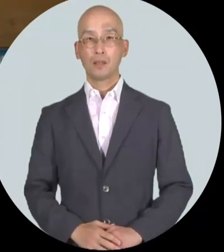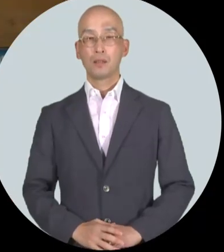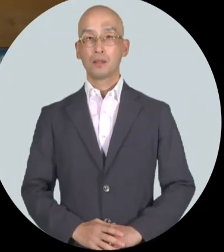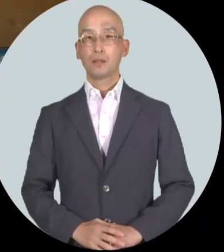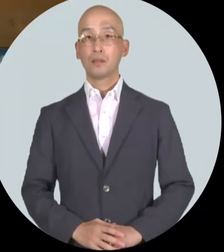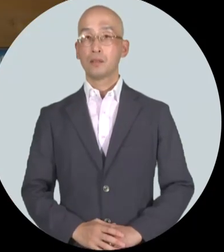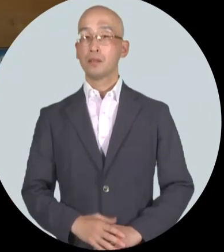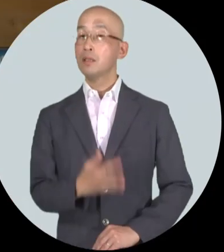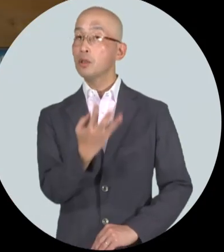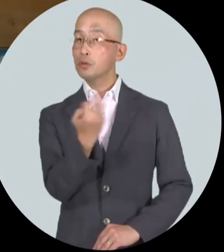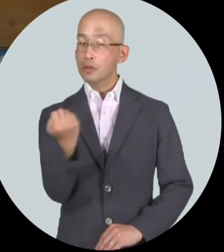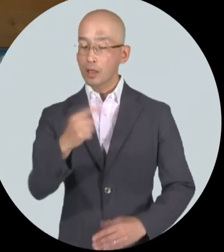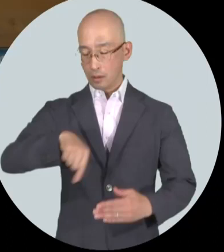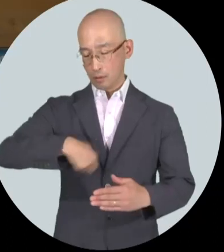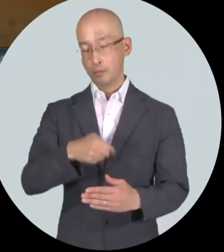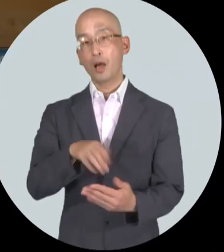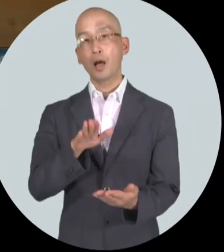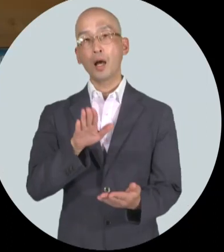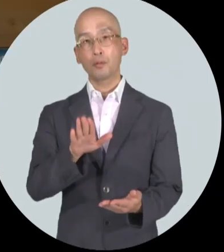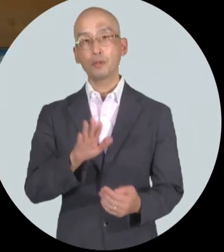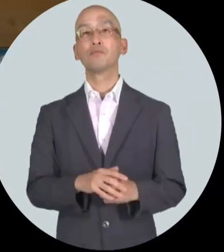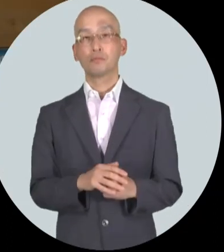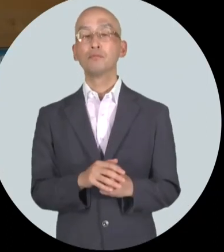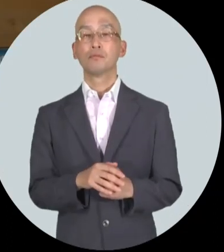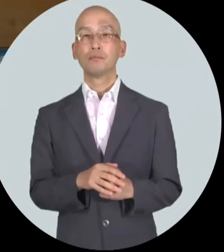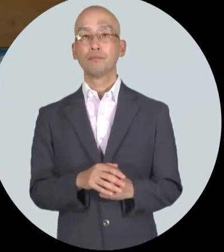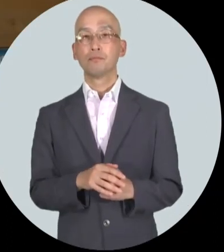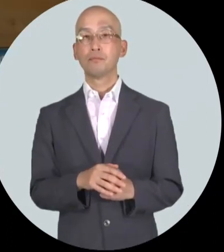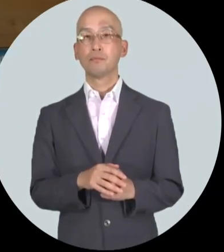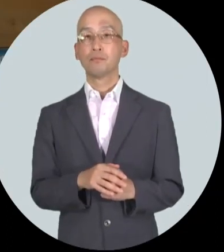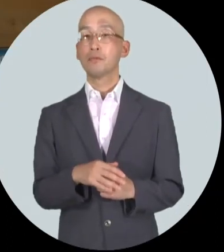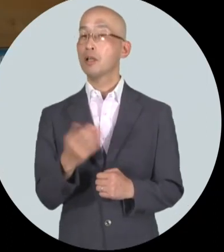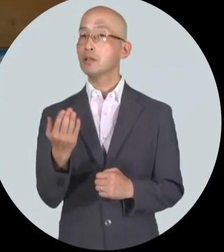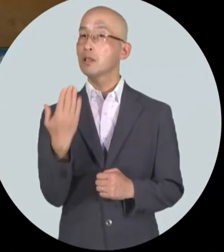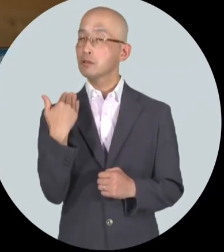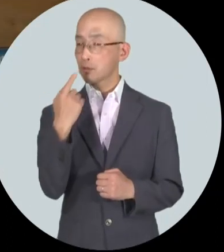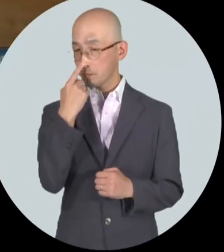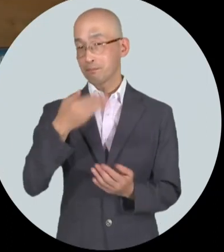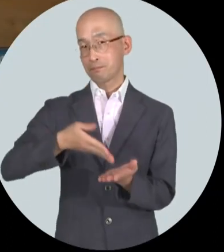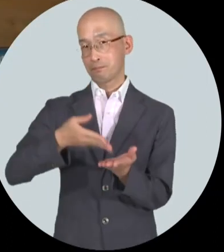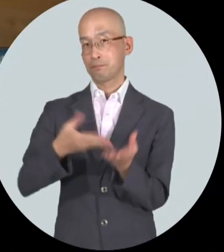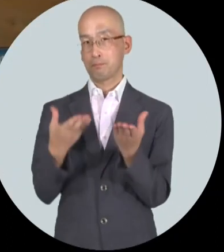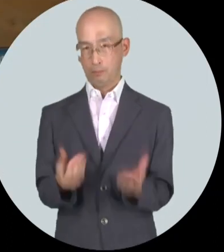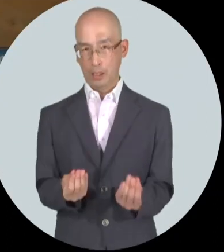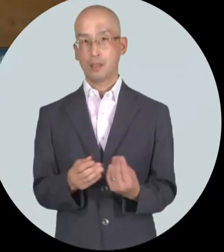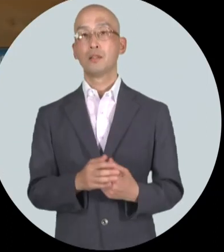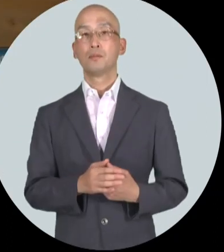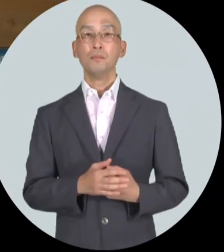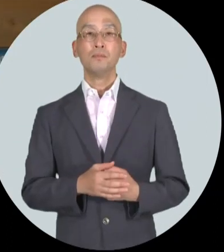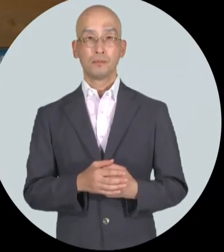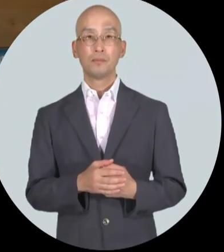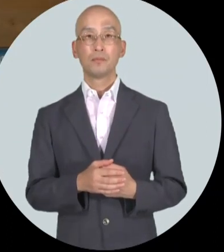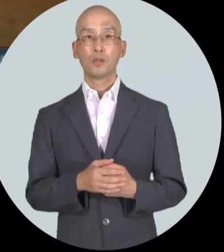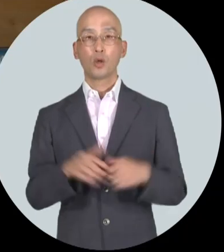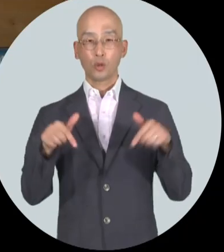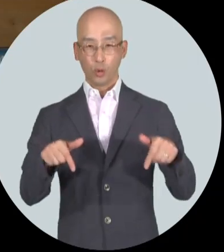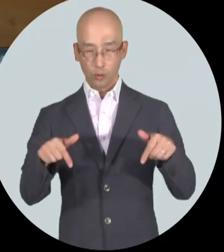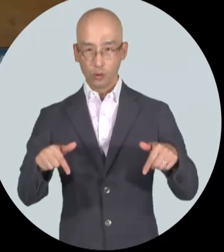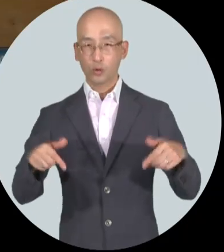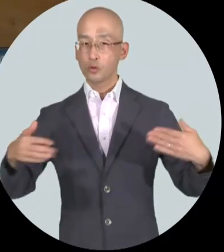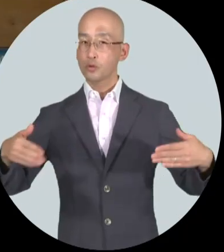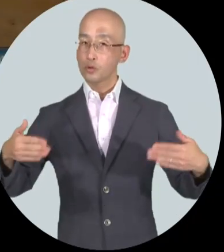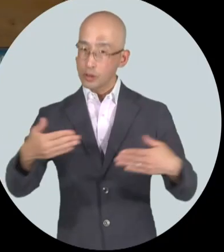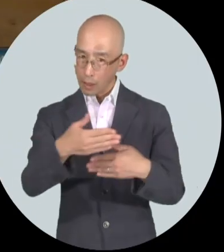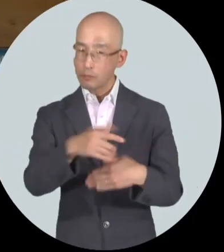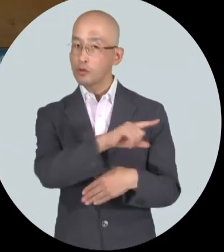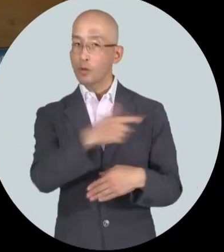。いくつか内容ございますが、まずは先日の会見でも質問出ておりましたけれども、京都産の水産